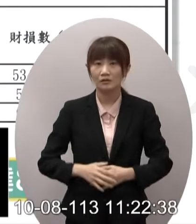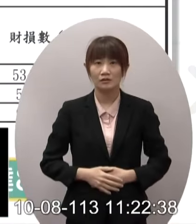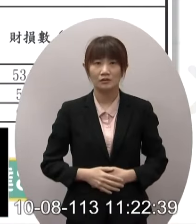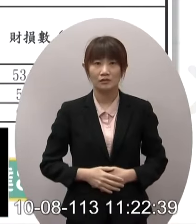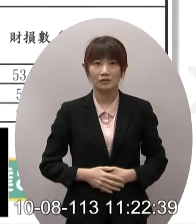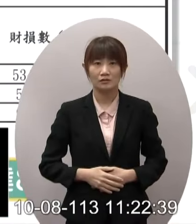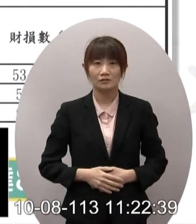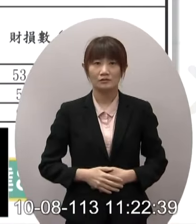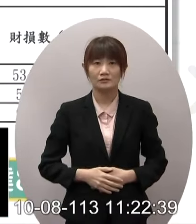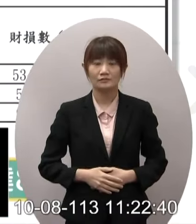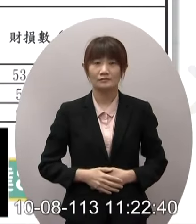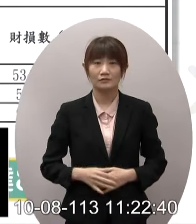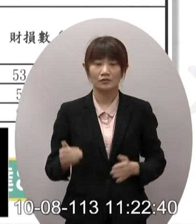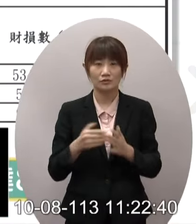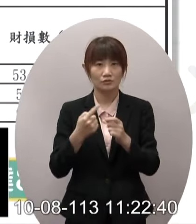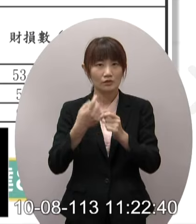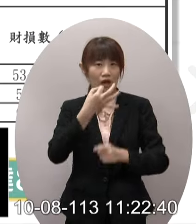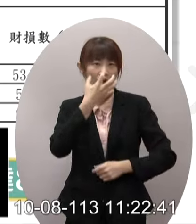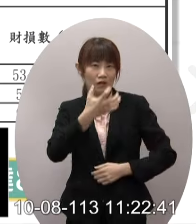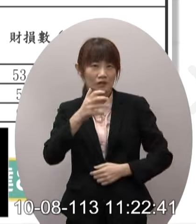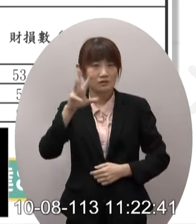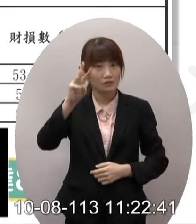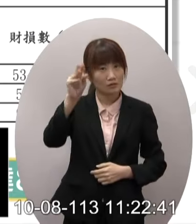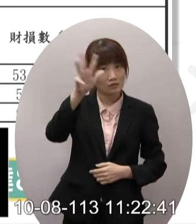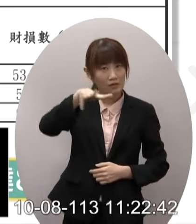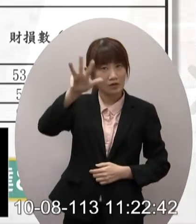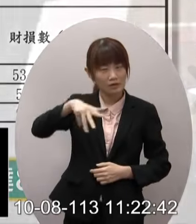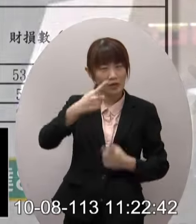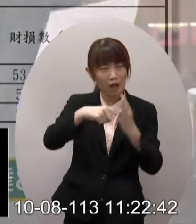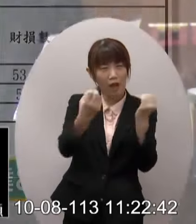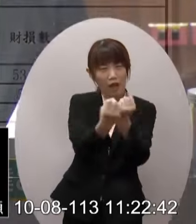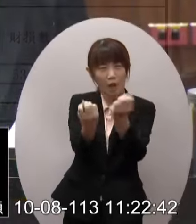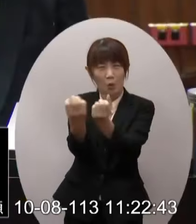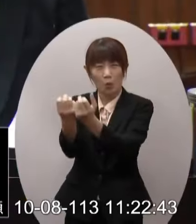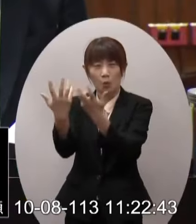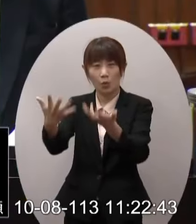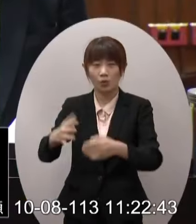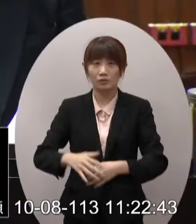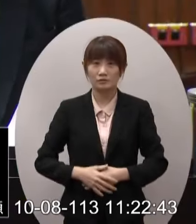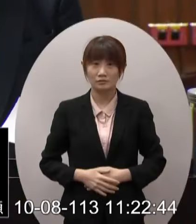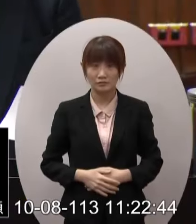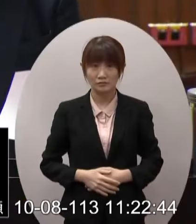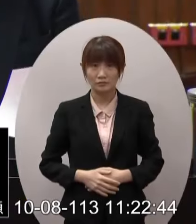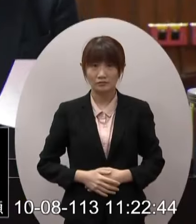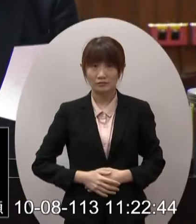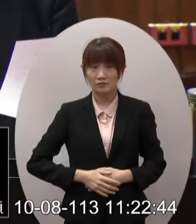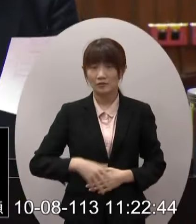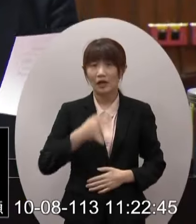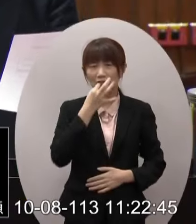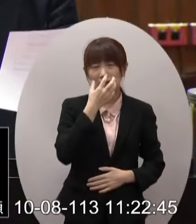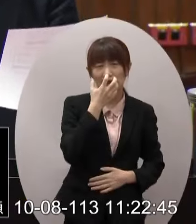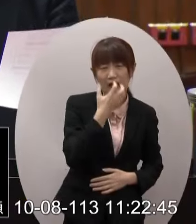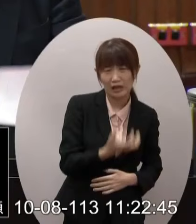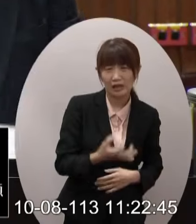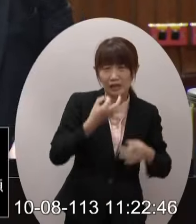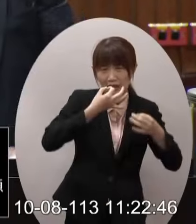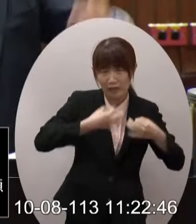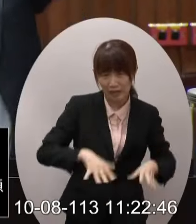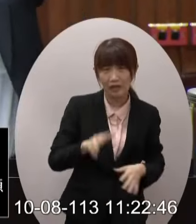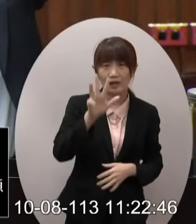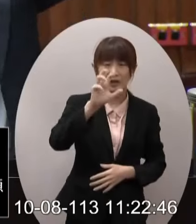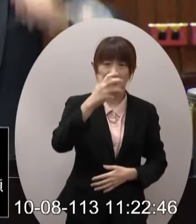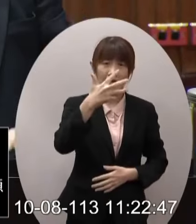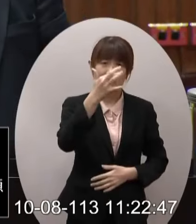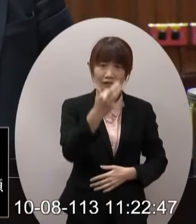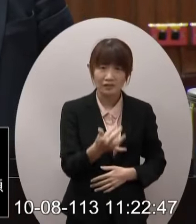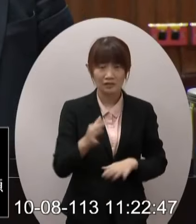年高达38000件。已经增高到88亿元，嘿，